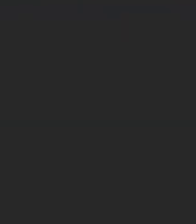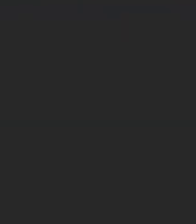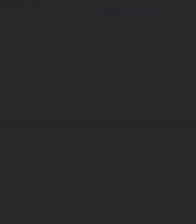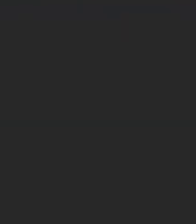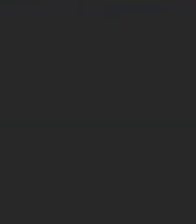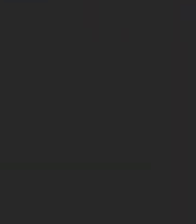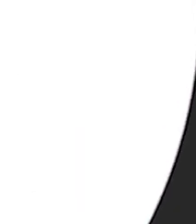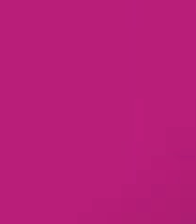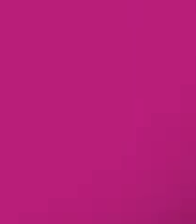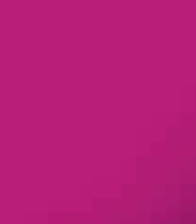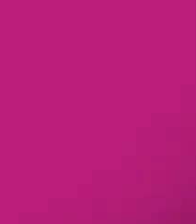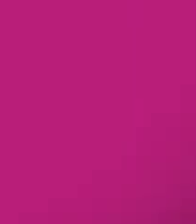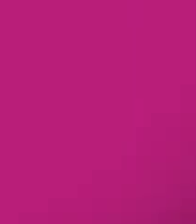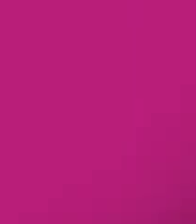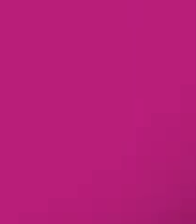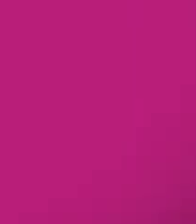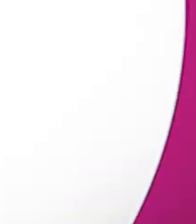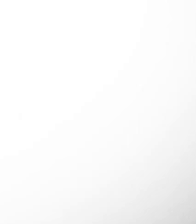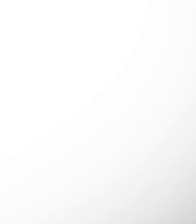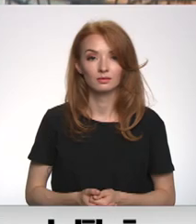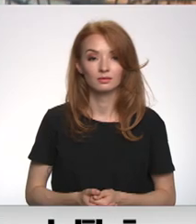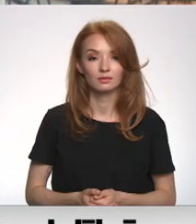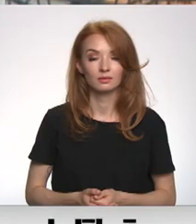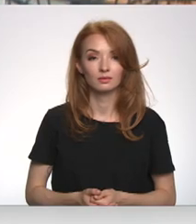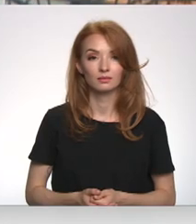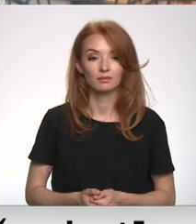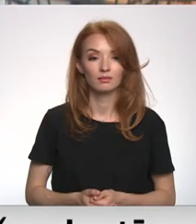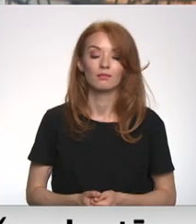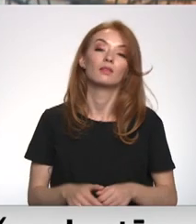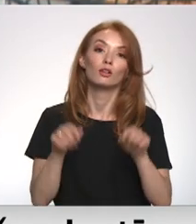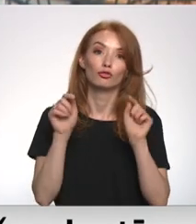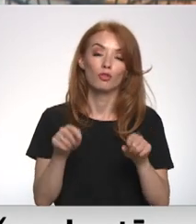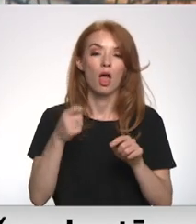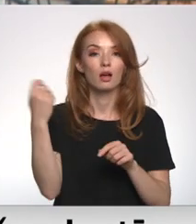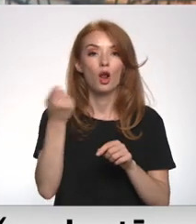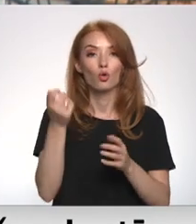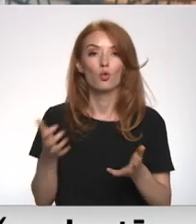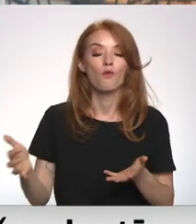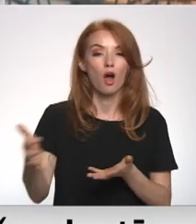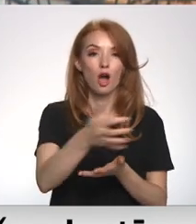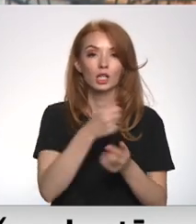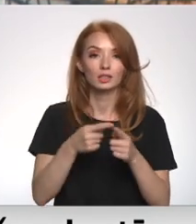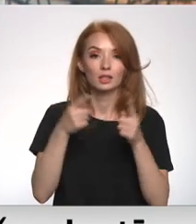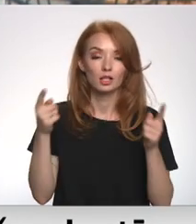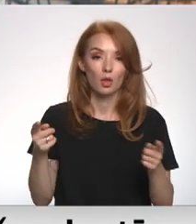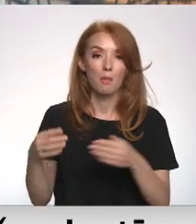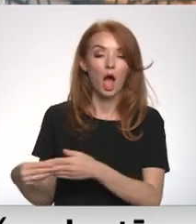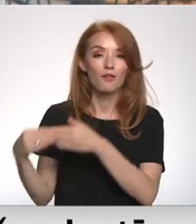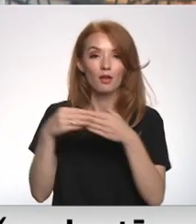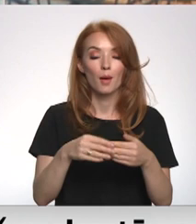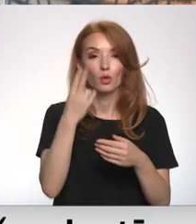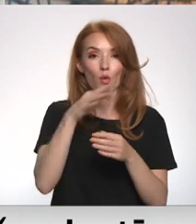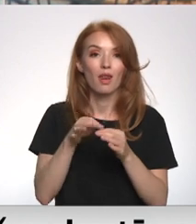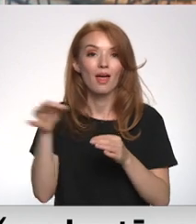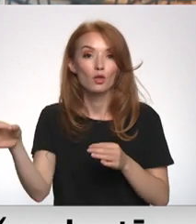Re, viss ēters ir te! Bet šajā graudu novākšanas sezonā graudu pārvadājumiem no